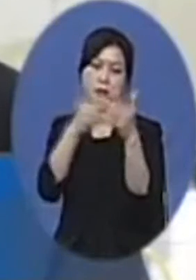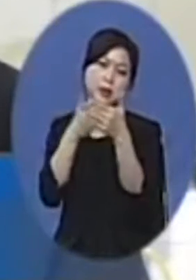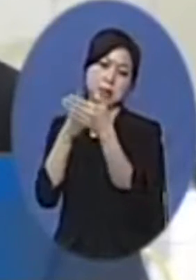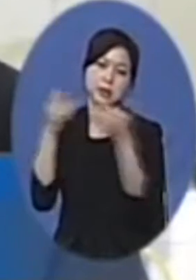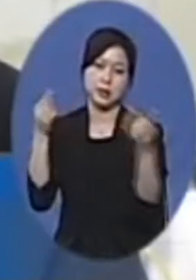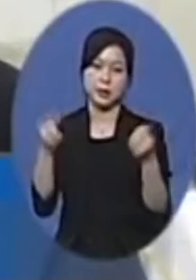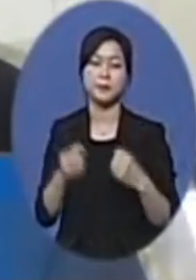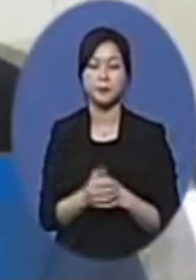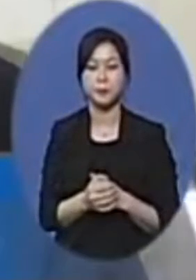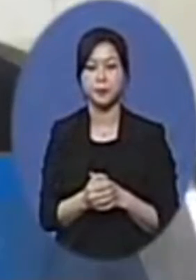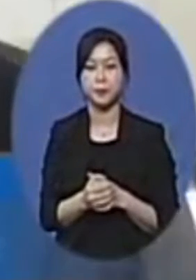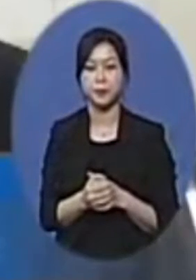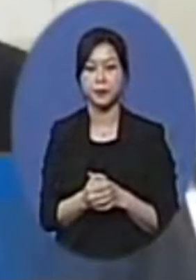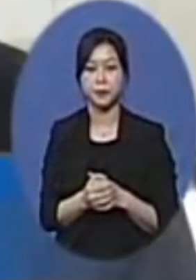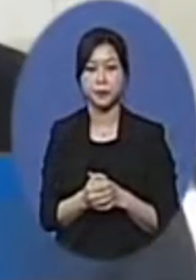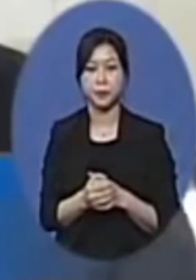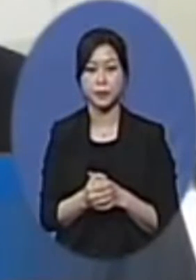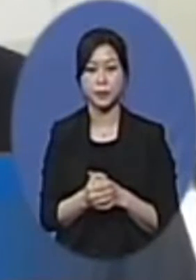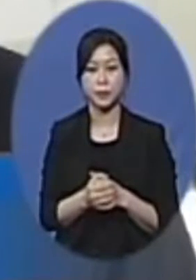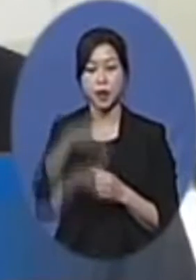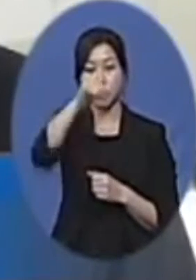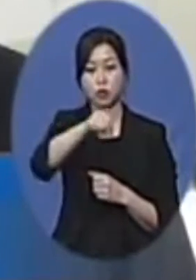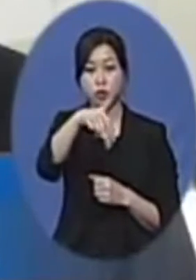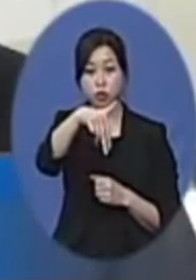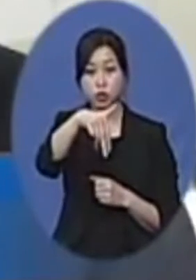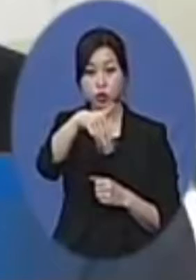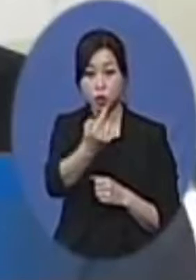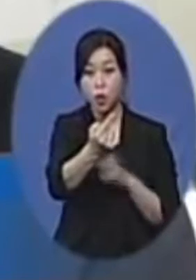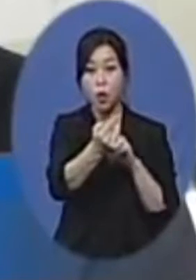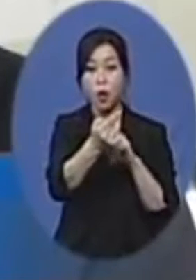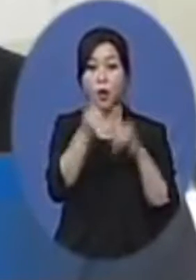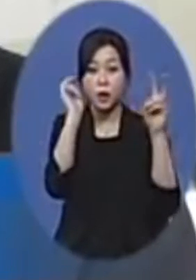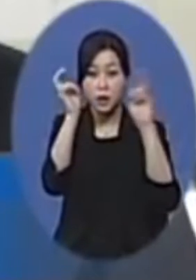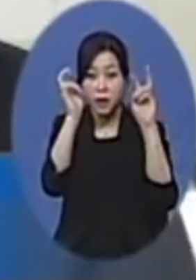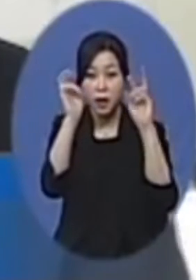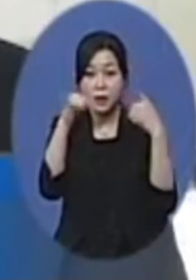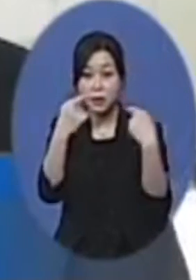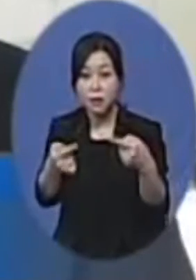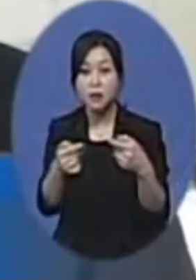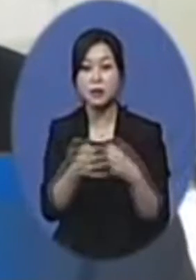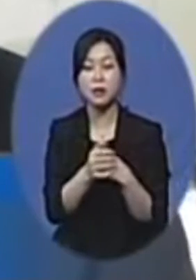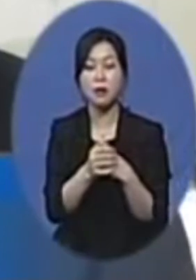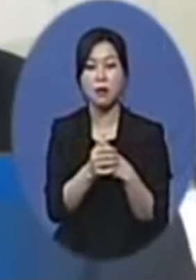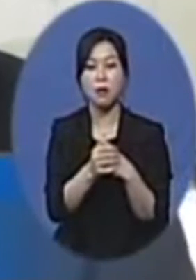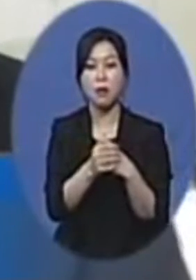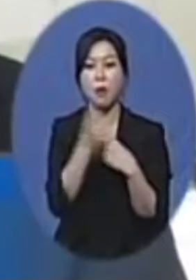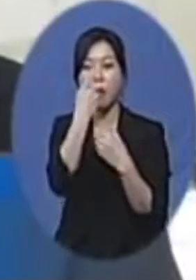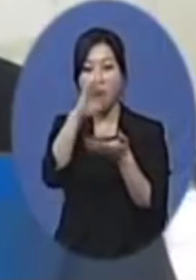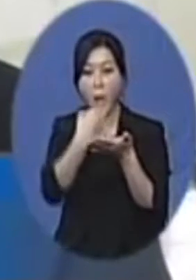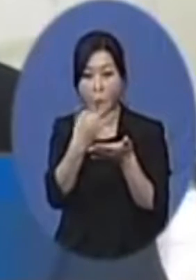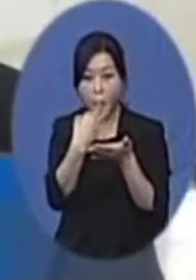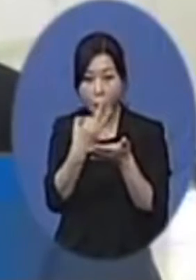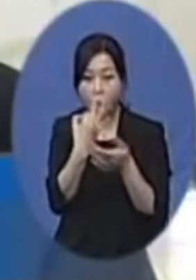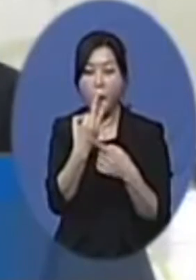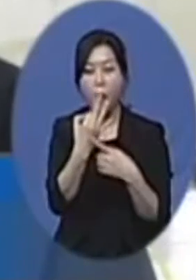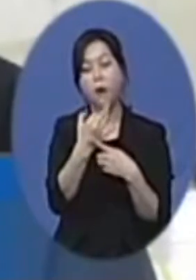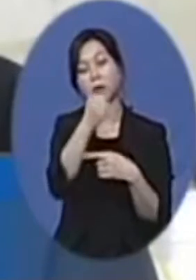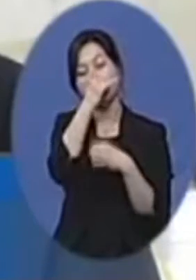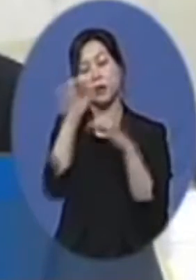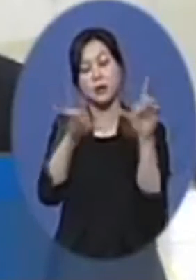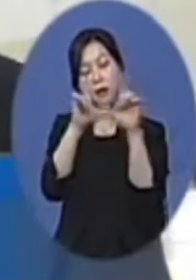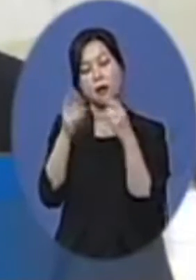좀 힘들더라고요. 주식해서 구치에 들어와가지고 뭐 일정한 그 월 수입이 생기다 보니까